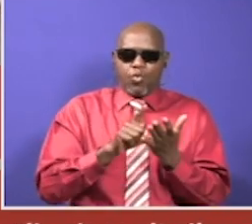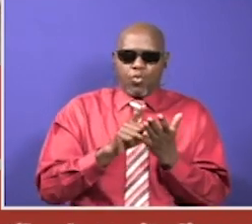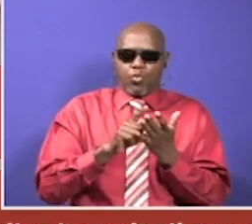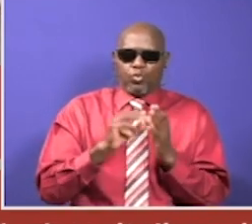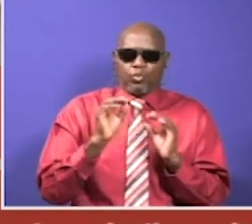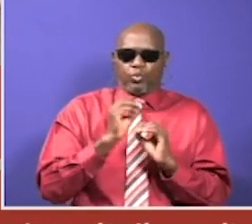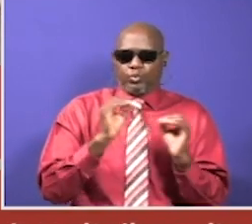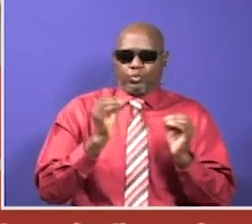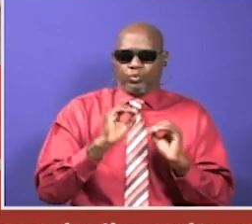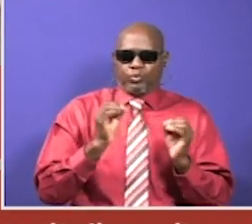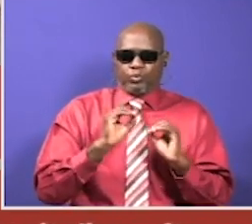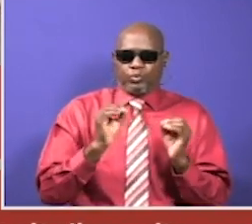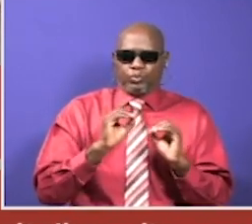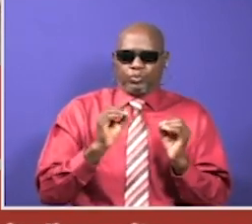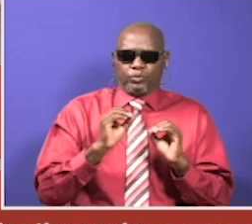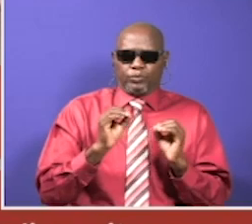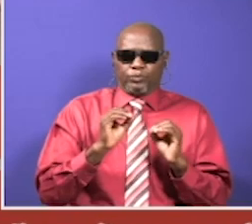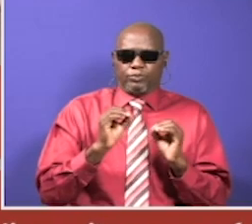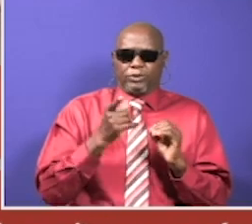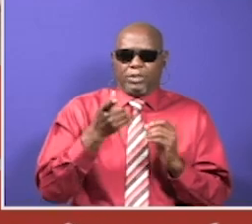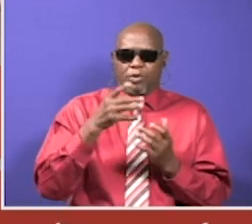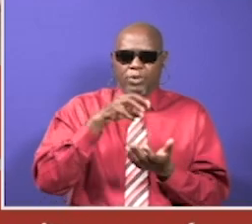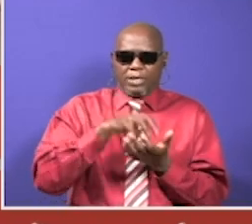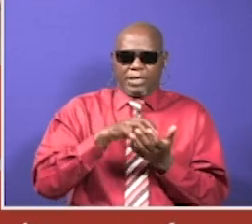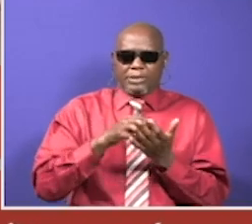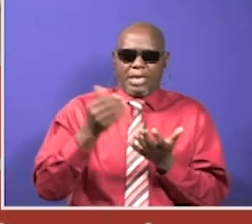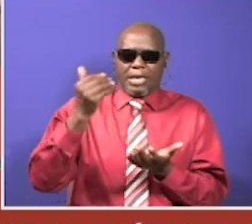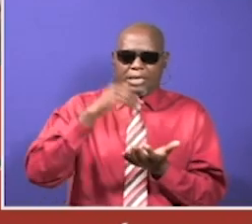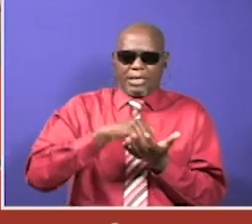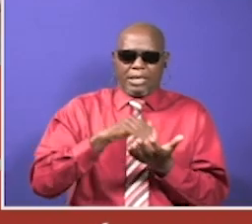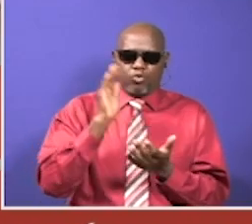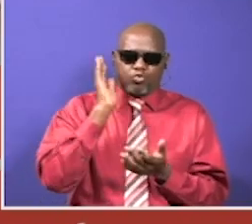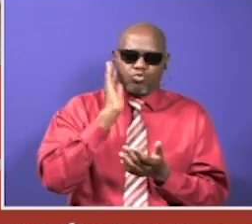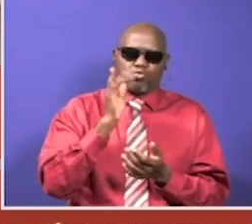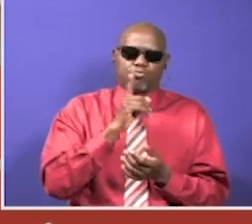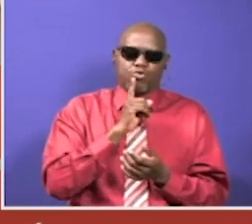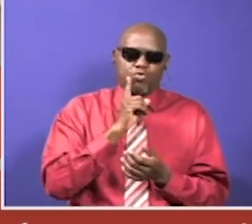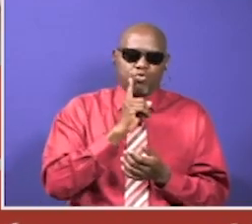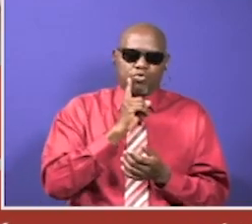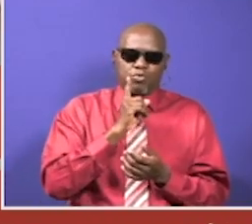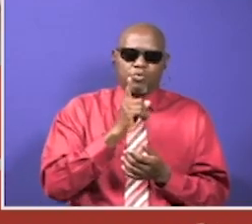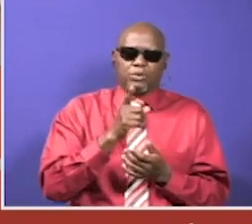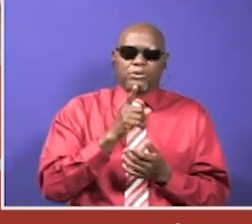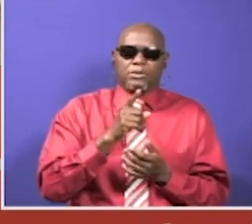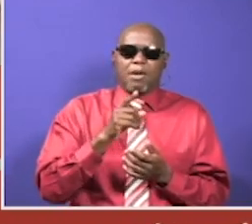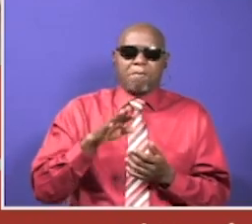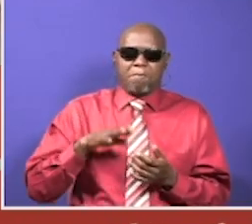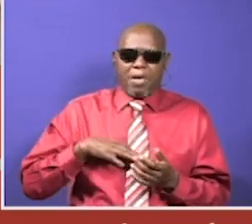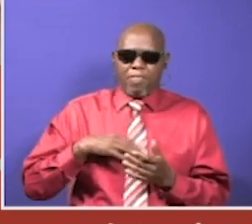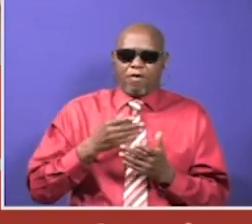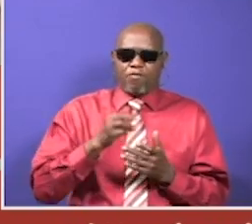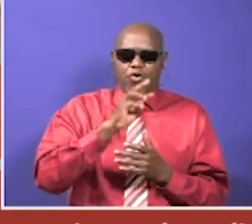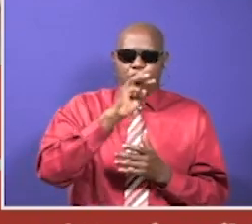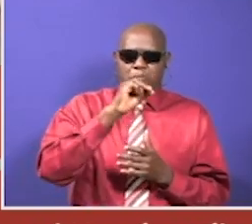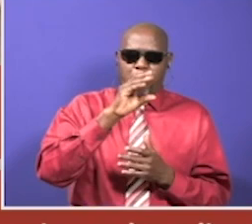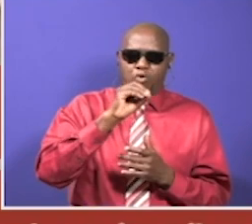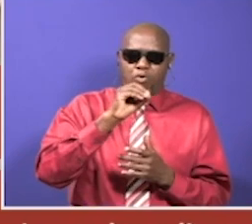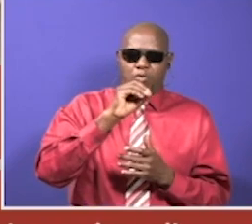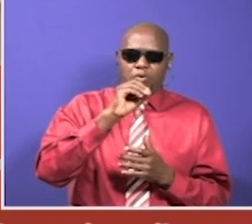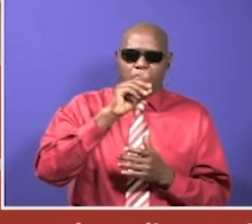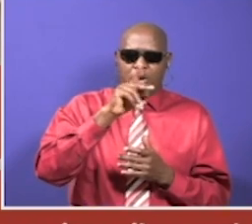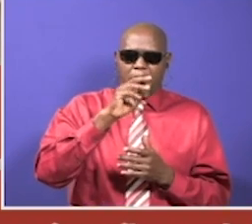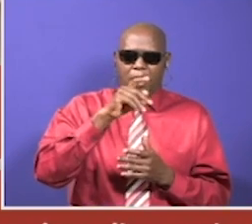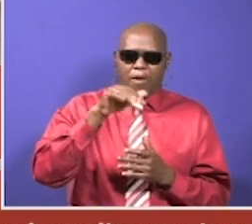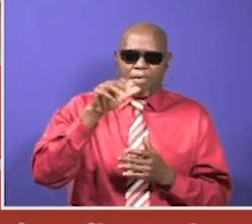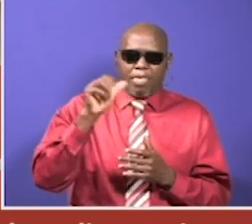Kesi hiyo imepangwa kusikilizwa tena kesho, huku ikitarajiwa kuwa wazazi wa Mokaya watajitokeza na kutoa shuhuda wao kuhusu